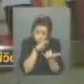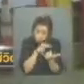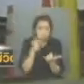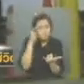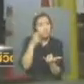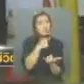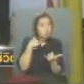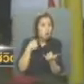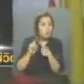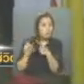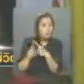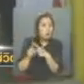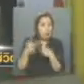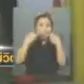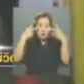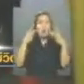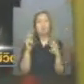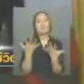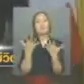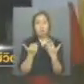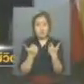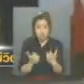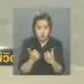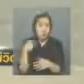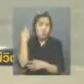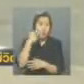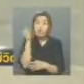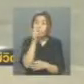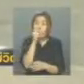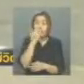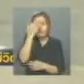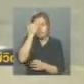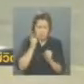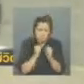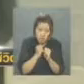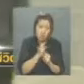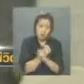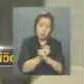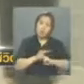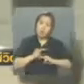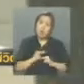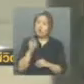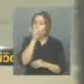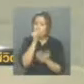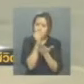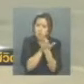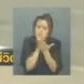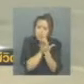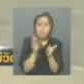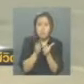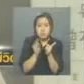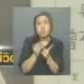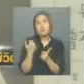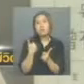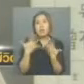ใดนะคะทั้งนี้มีรายงานว่าวิทนี่ต้องต่อสู้กับการติดยาในช่วงไม่กี่ปีที่ผ่านมาและพยายามห